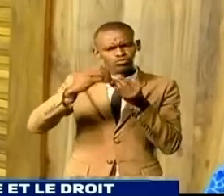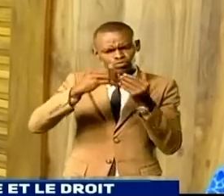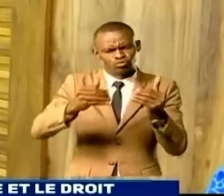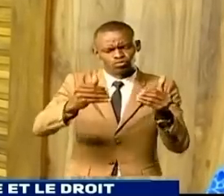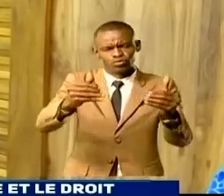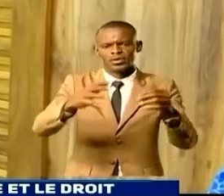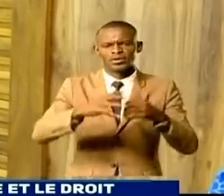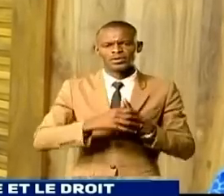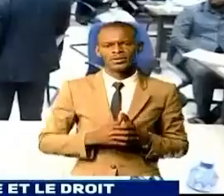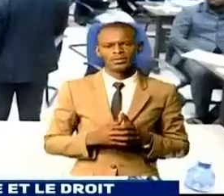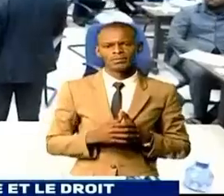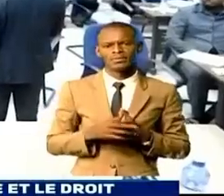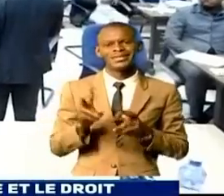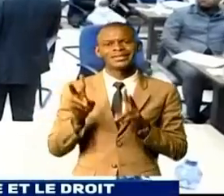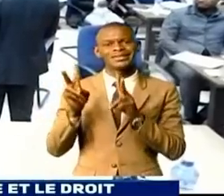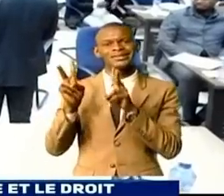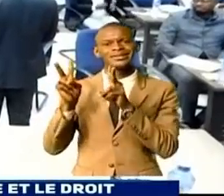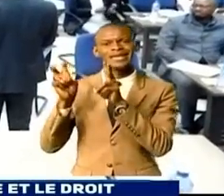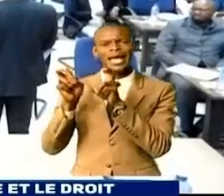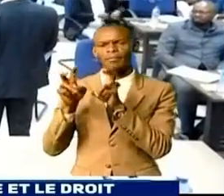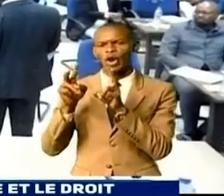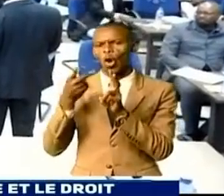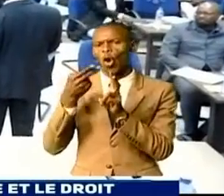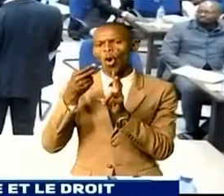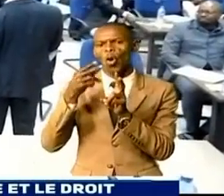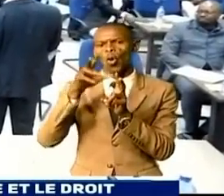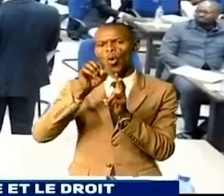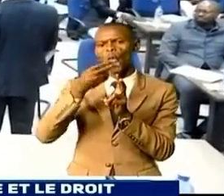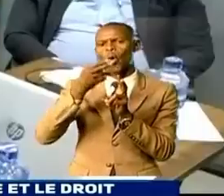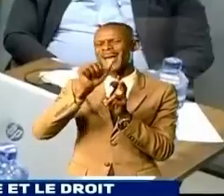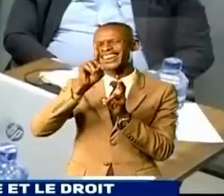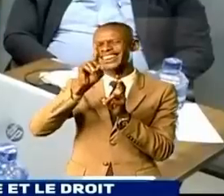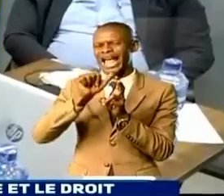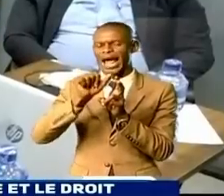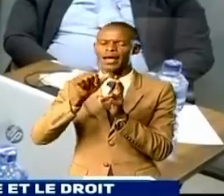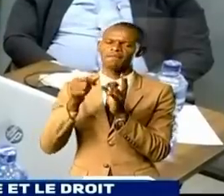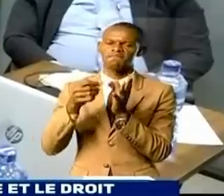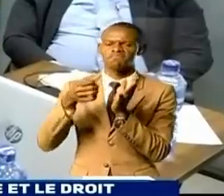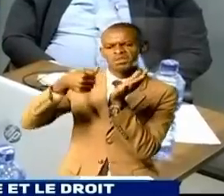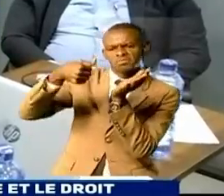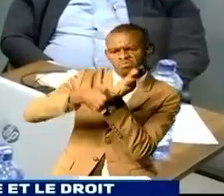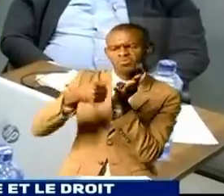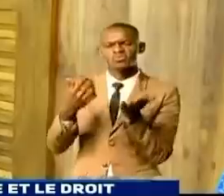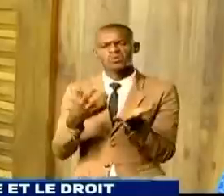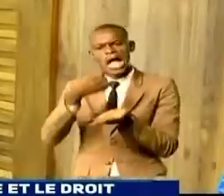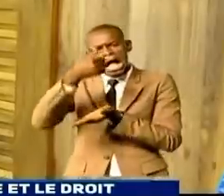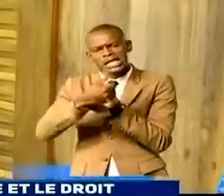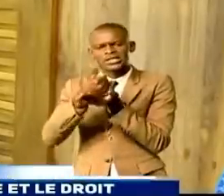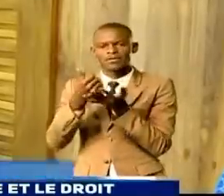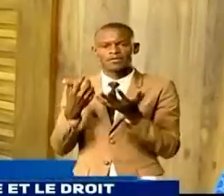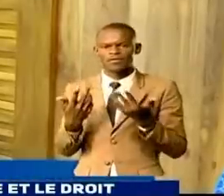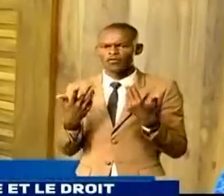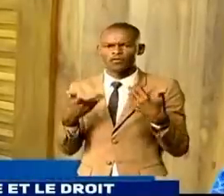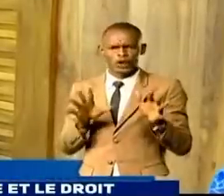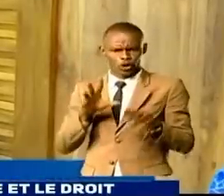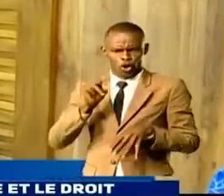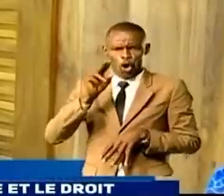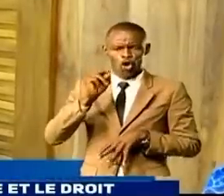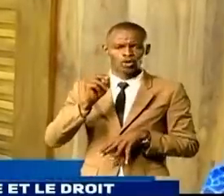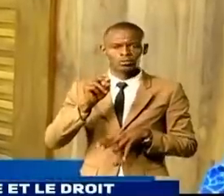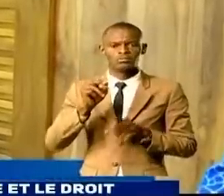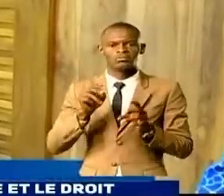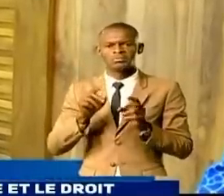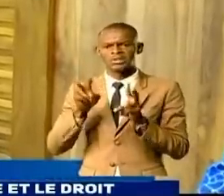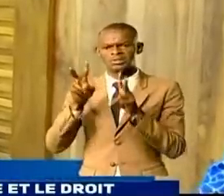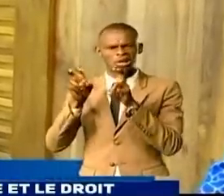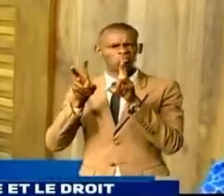assurances ou encore la sous-traitance. Il y a plusieurs questions sur lesquelles on peut discuter pour justement faire en